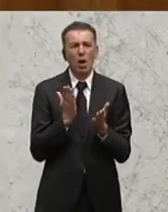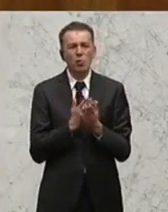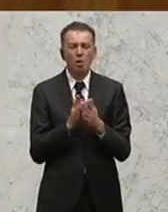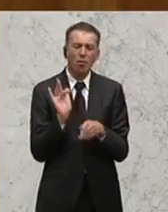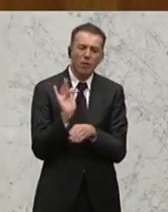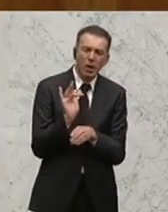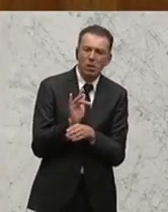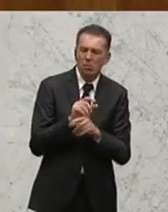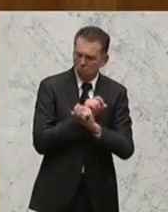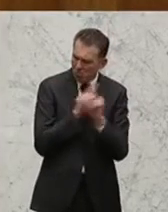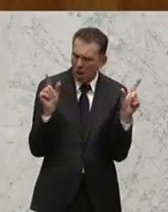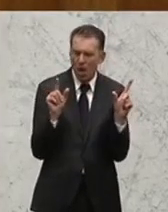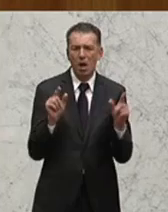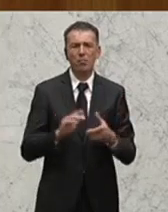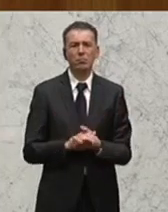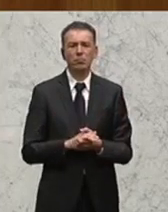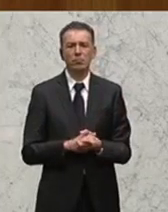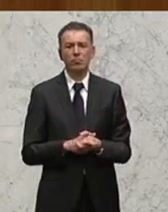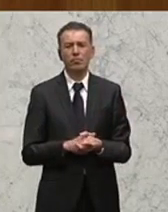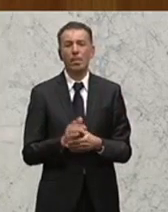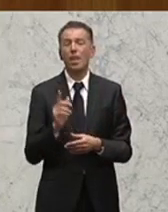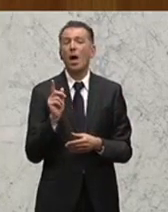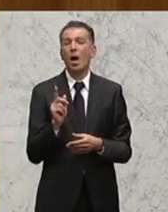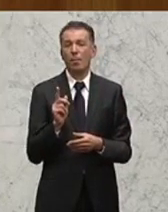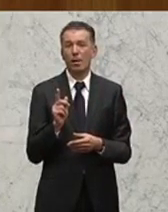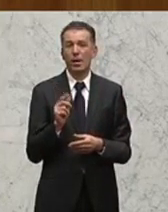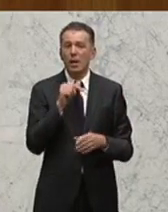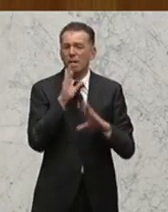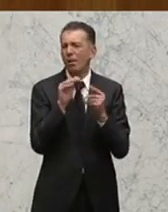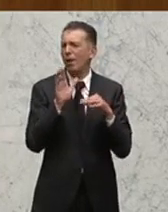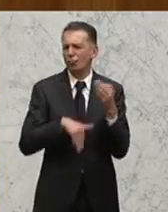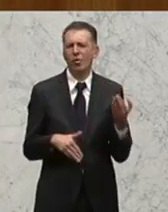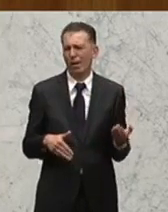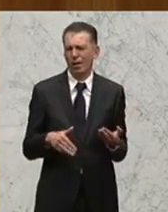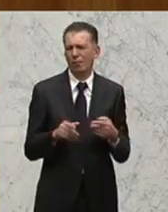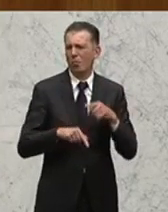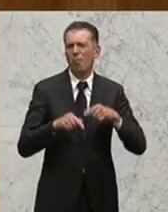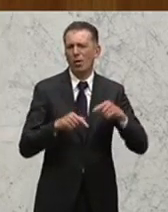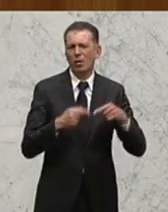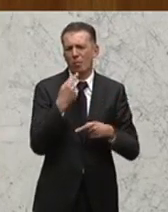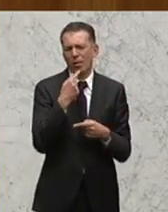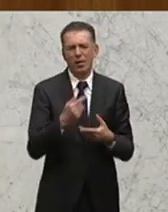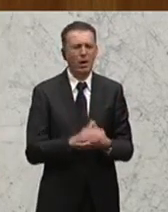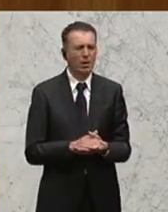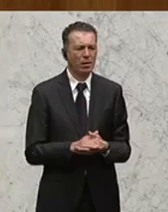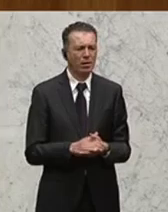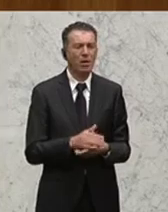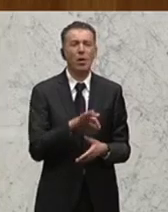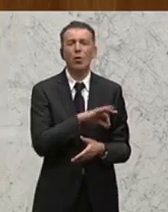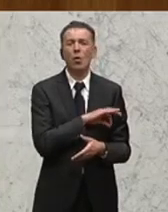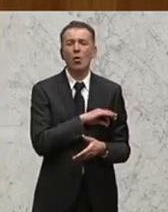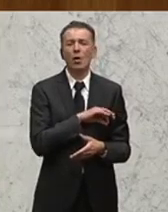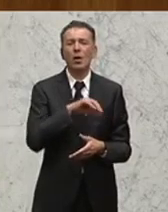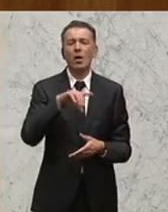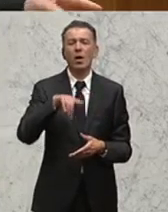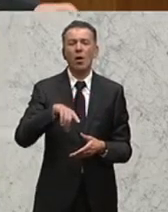kritisch sehen. Unbestritten. Gar keine Frage. Aber es ist nicht alles so schlecht, wie es manches mal getan wird. Und der Kollege Podgorschek,